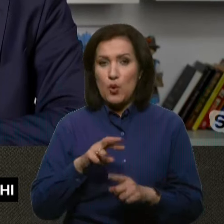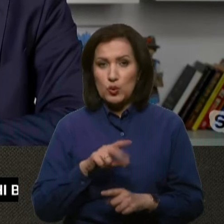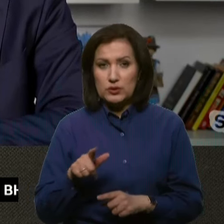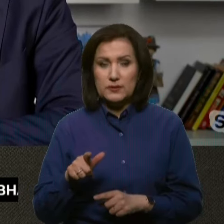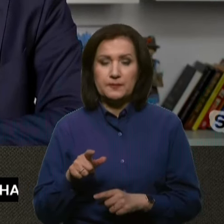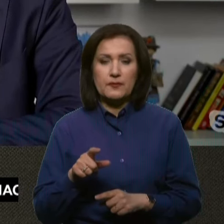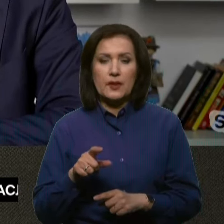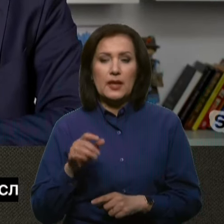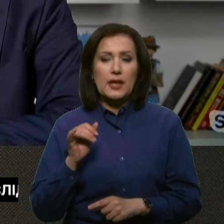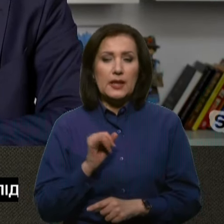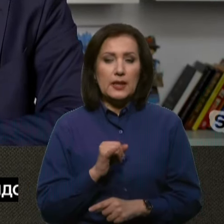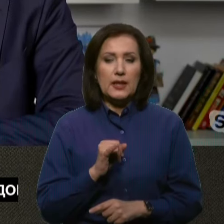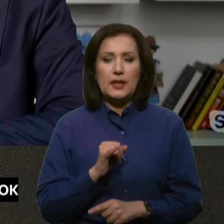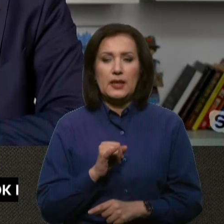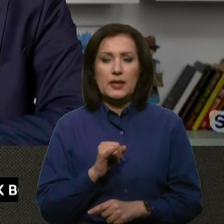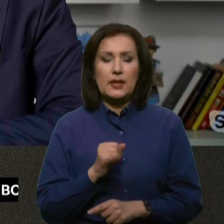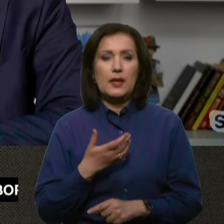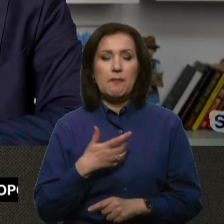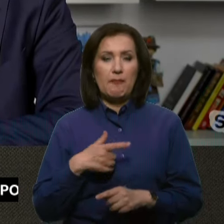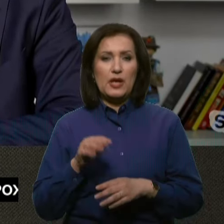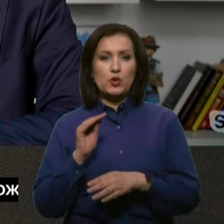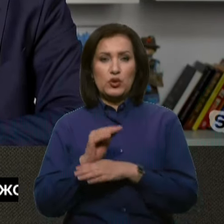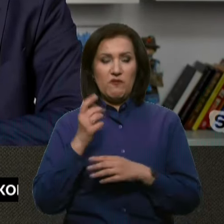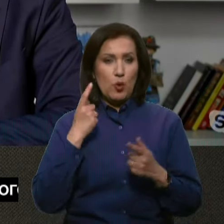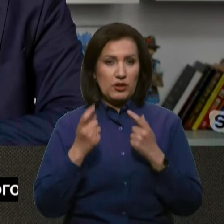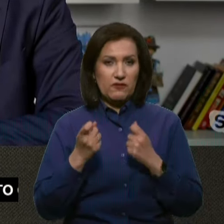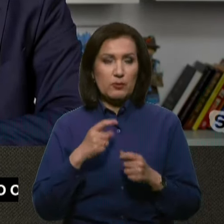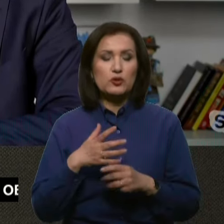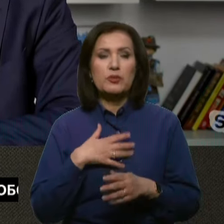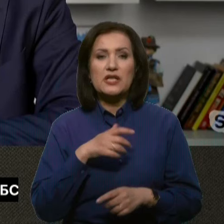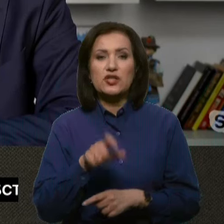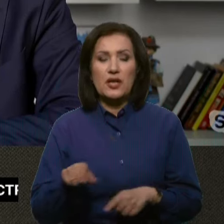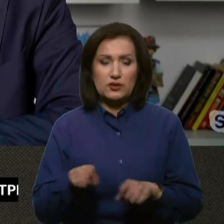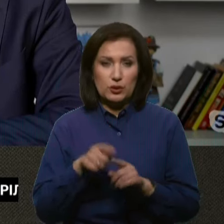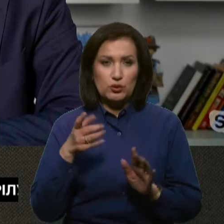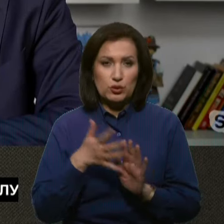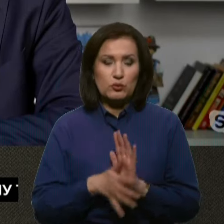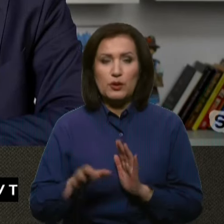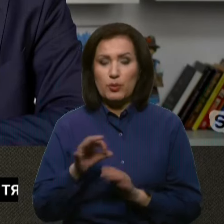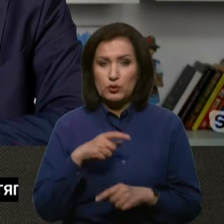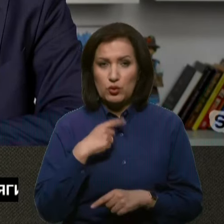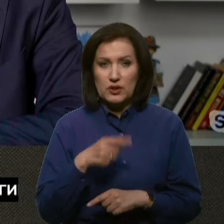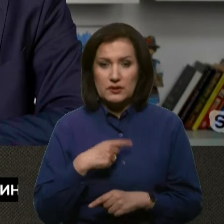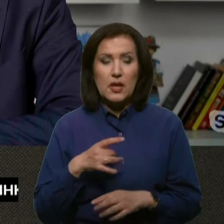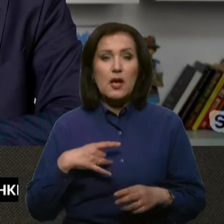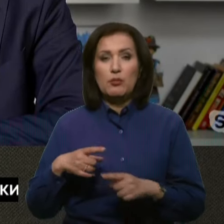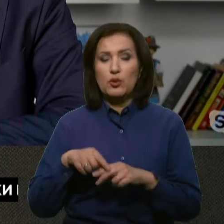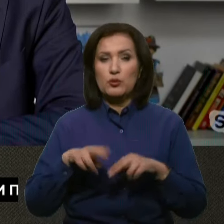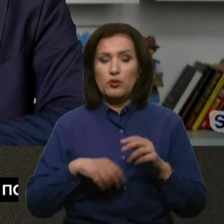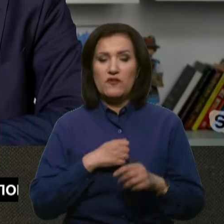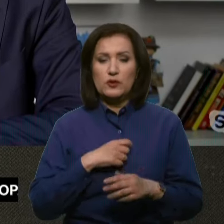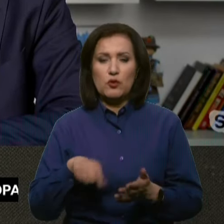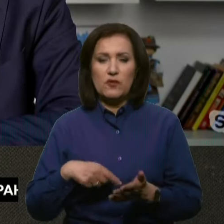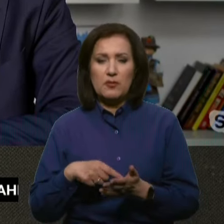Білорусь. І ми от додамо власне інформації, так, щоб наші глядачі теж розуміли, про що йдеться. Білорусь будує